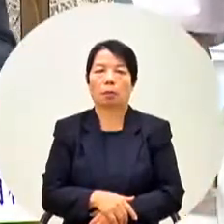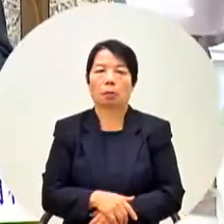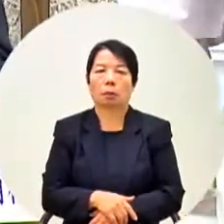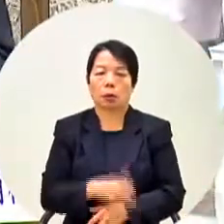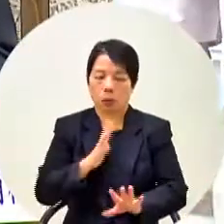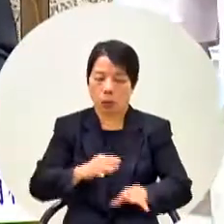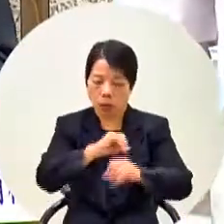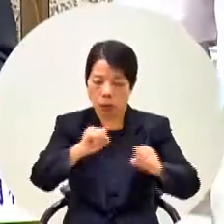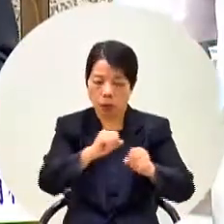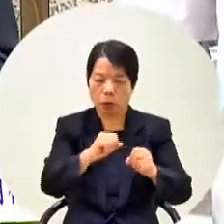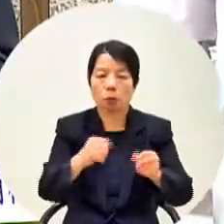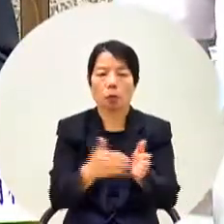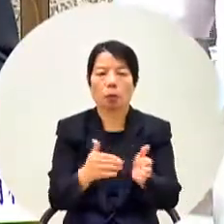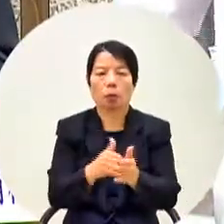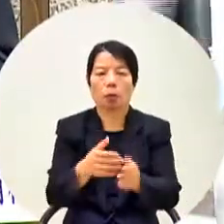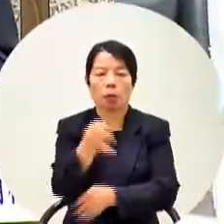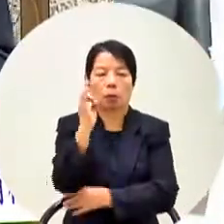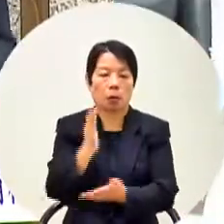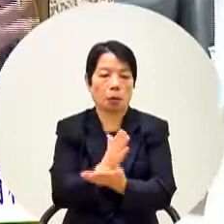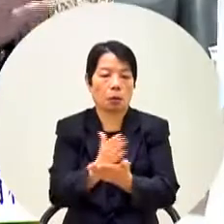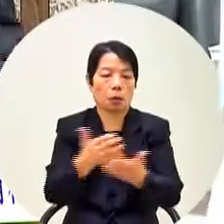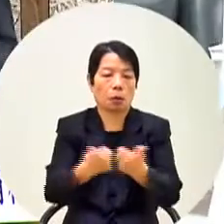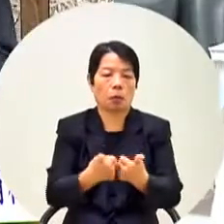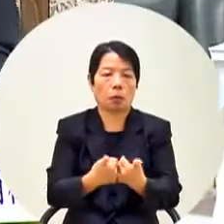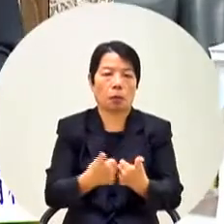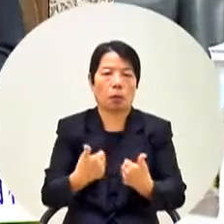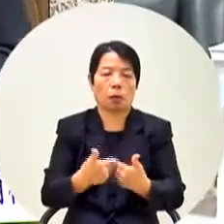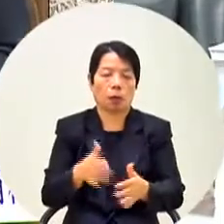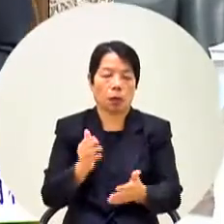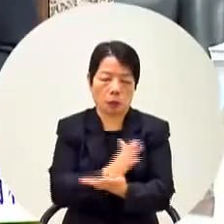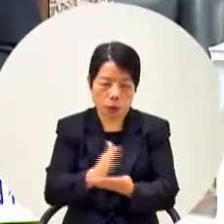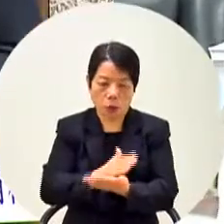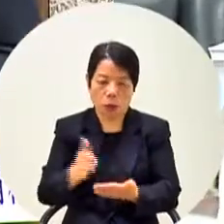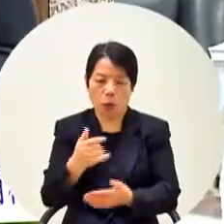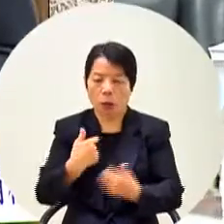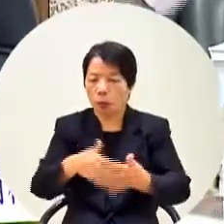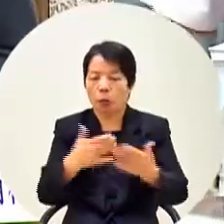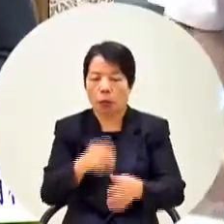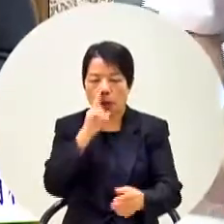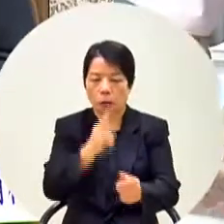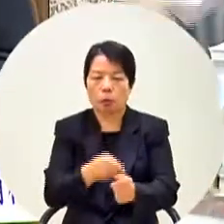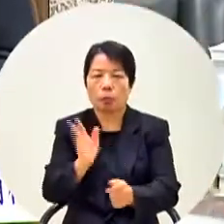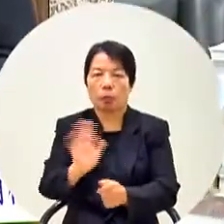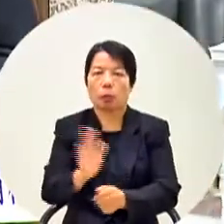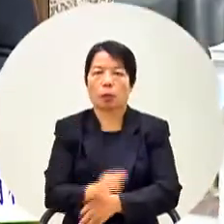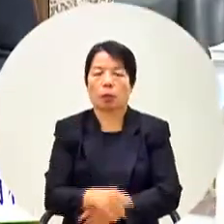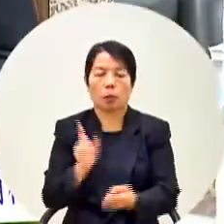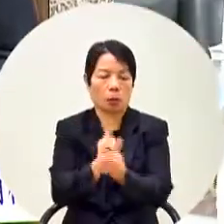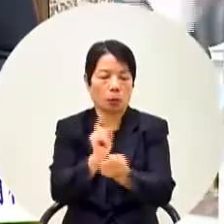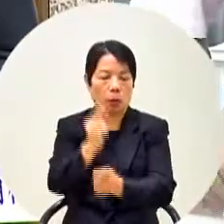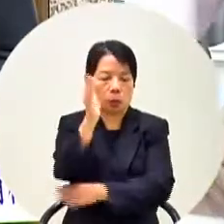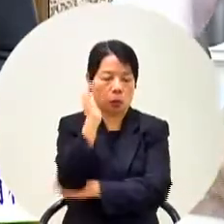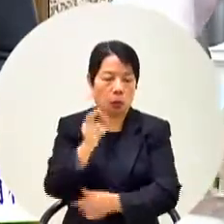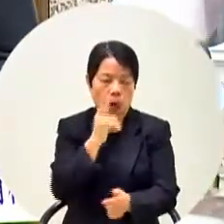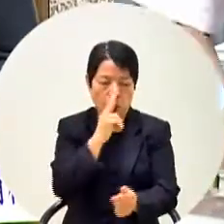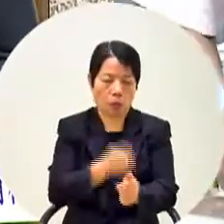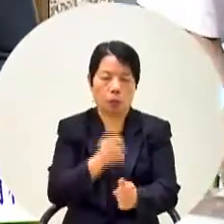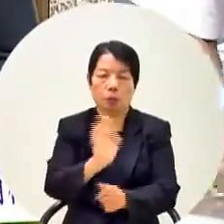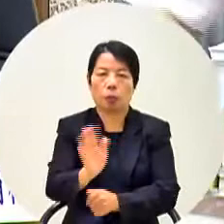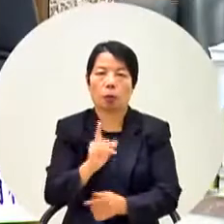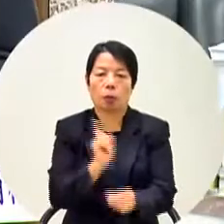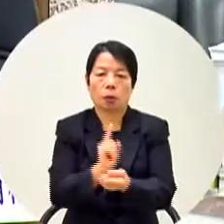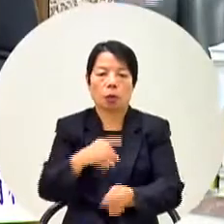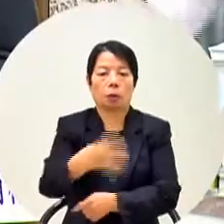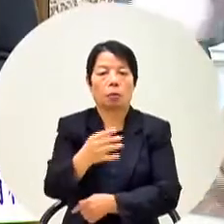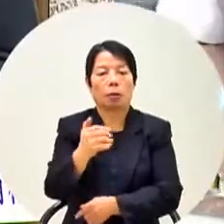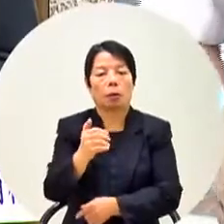过财审会甲来处理啦。 好、哦，卖、哦、 了解看合理啊介绍，好不好？ 卖傲啦，政府卖傲百姓啦，400几万对咱公司